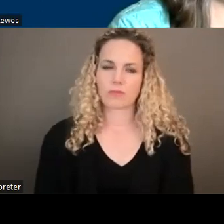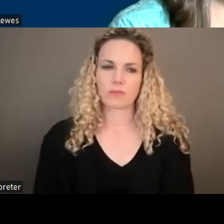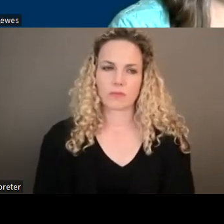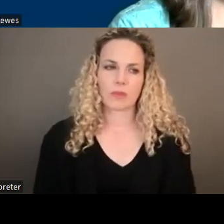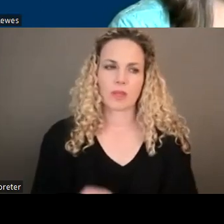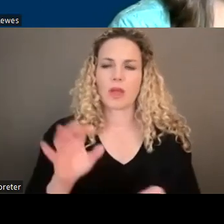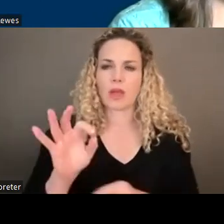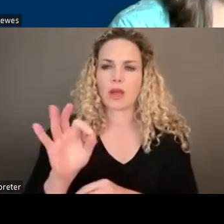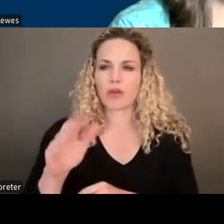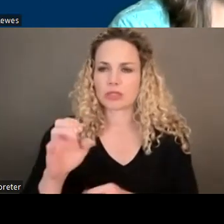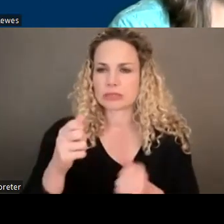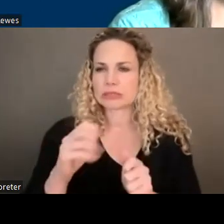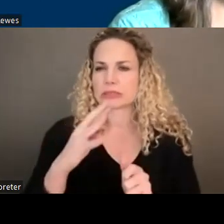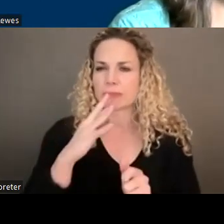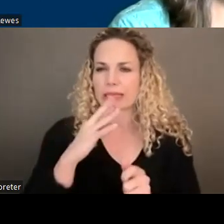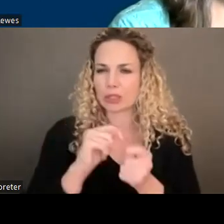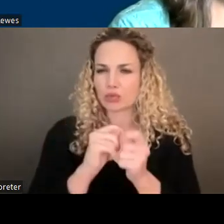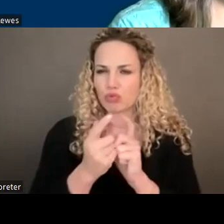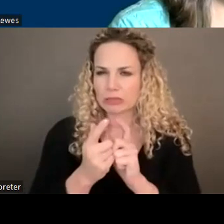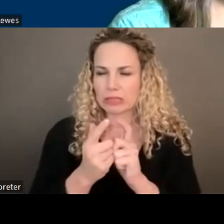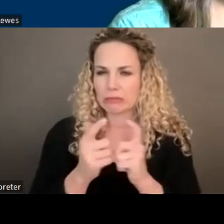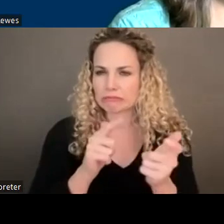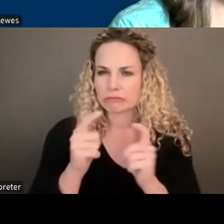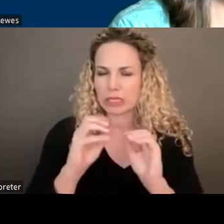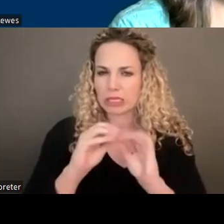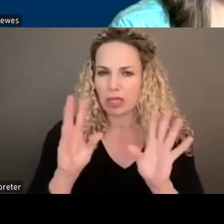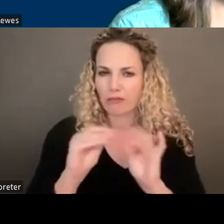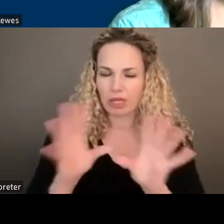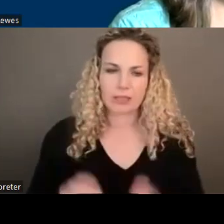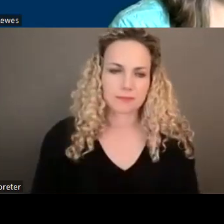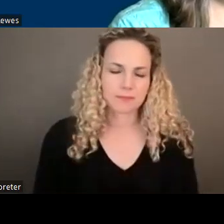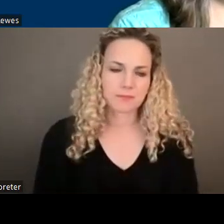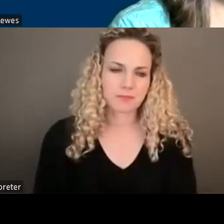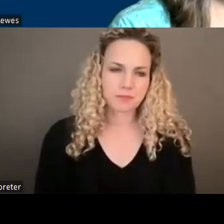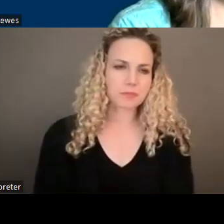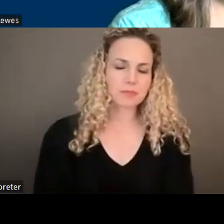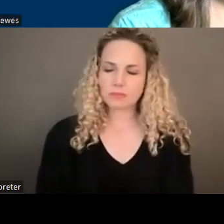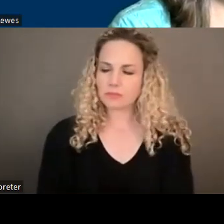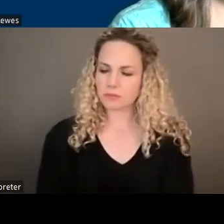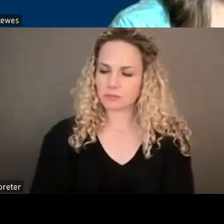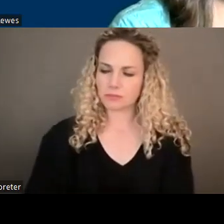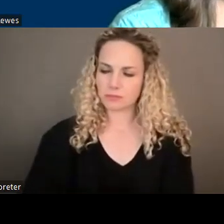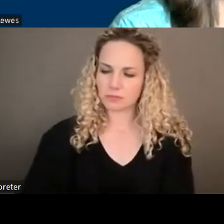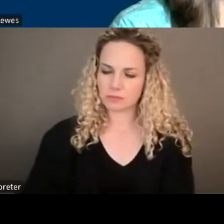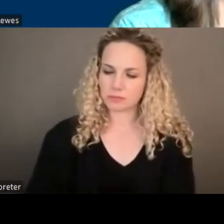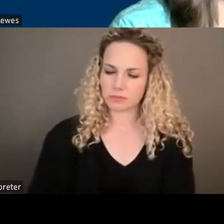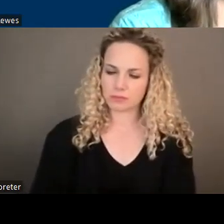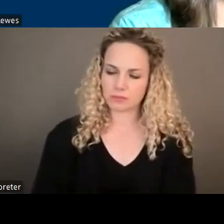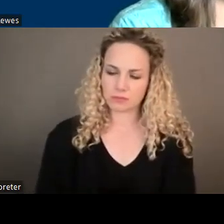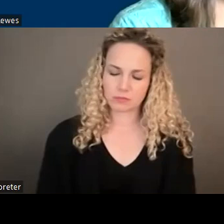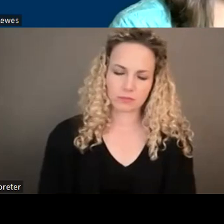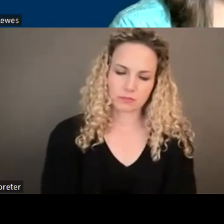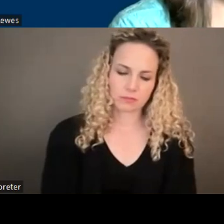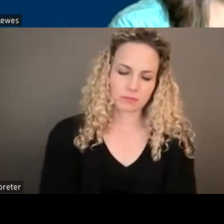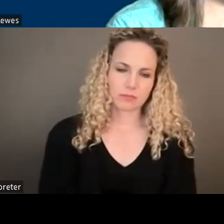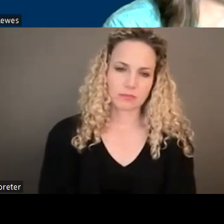دیگه برای پروایدرایی که مثلا سبسیدی چایلد نداشته باشه فعلا ما نداریم یک پروگرام یا فنده که باشه